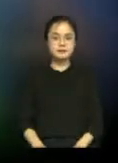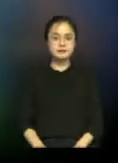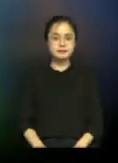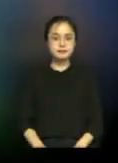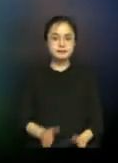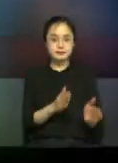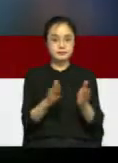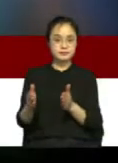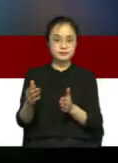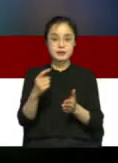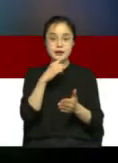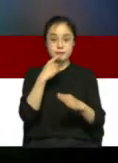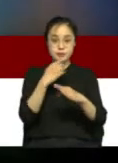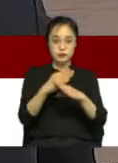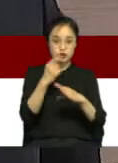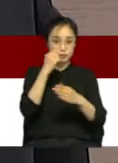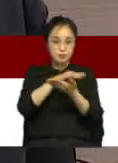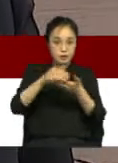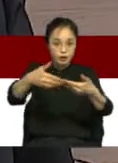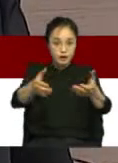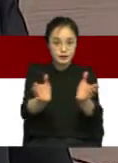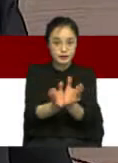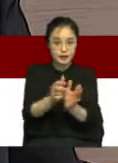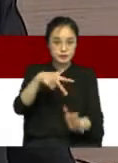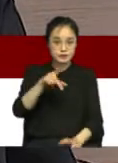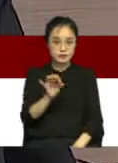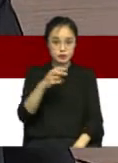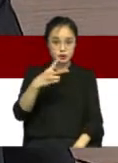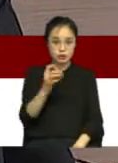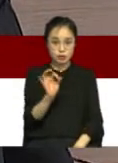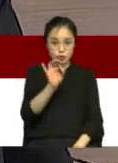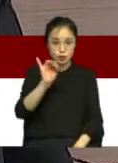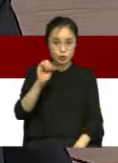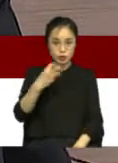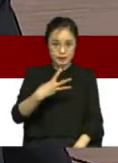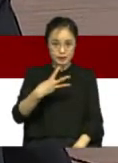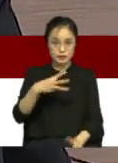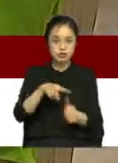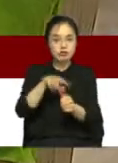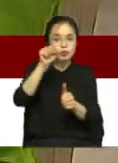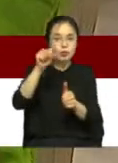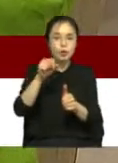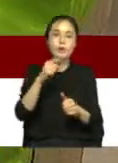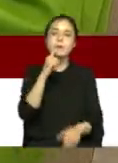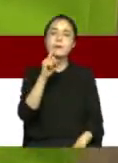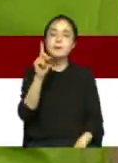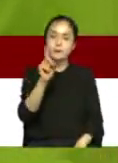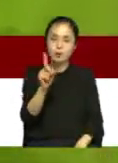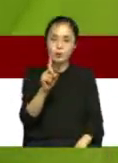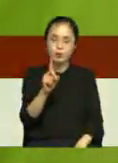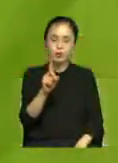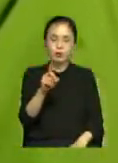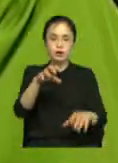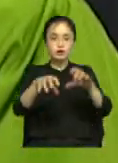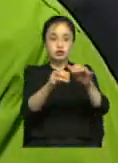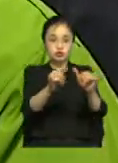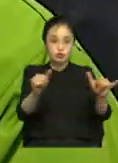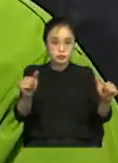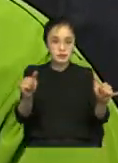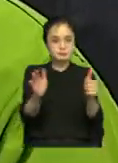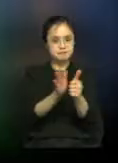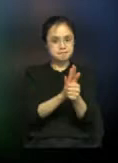민주평화당 정동일 후보는 고도 제한 등으로 피해를 받는 주민들에게 세금 혜택 등 인센티브 도입을 검토하겠다는